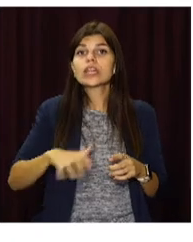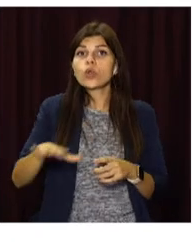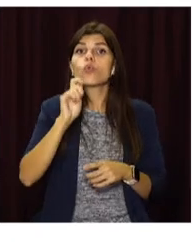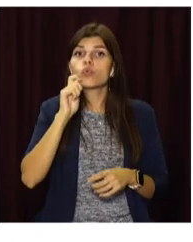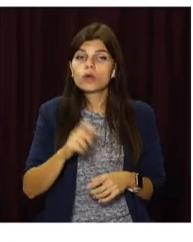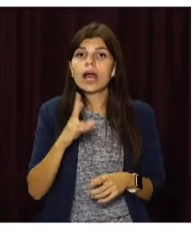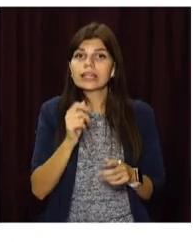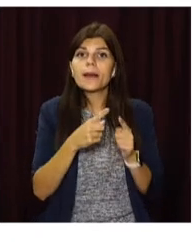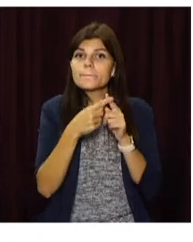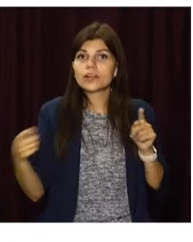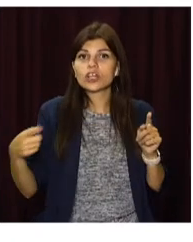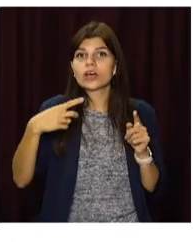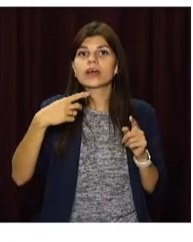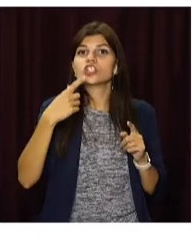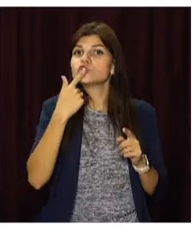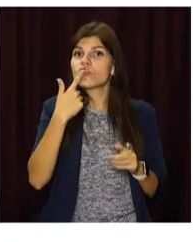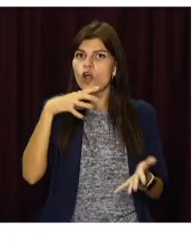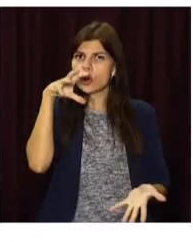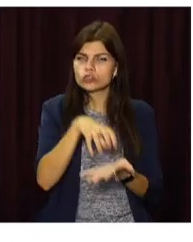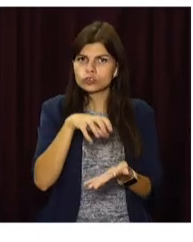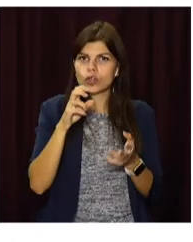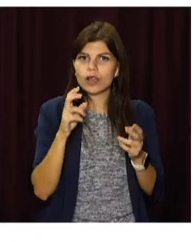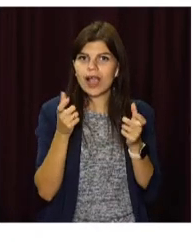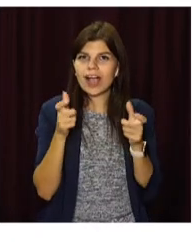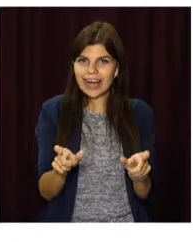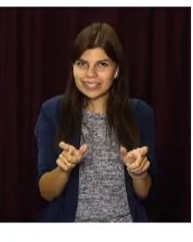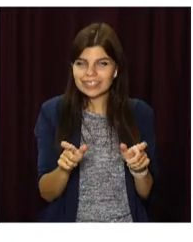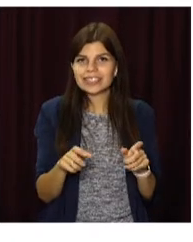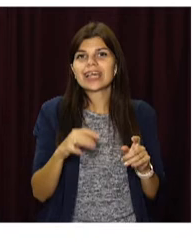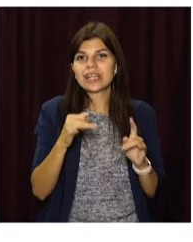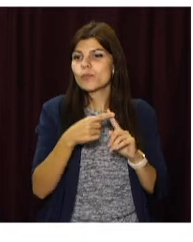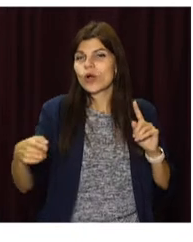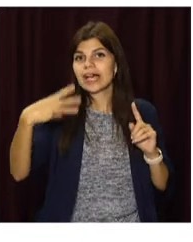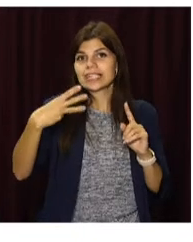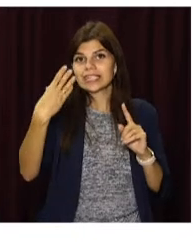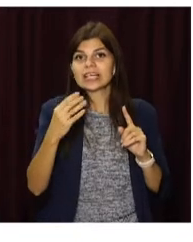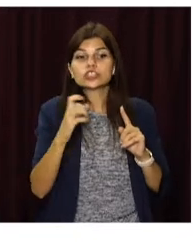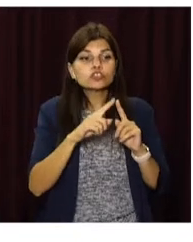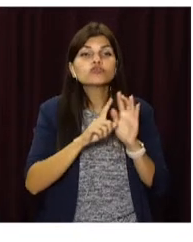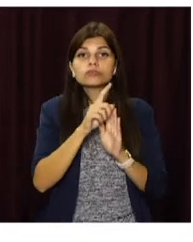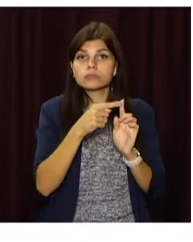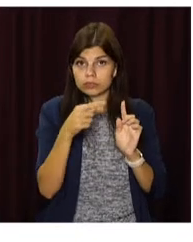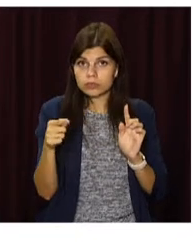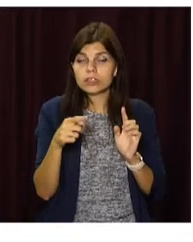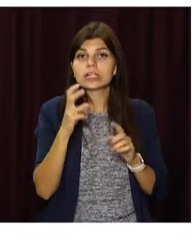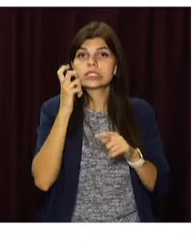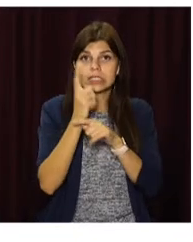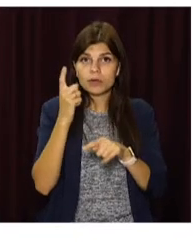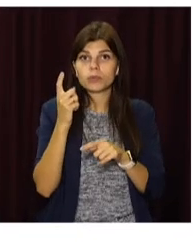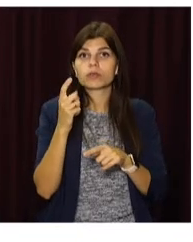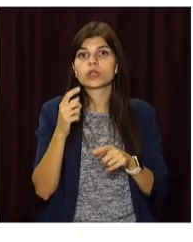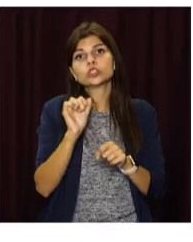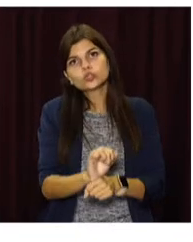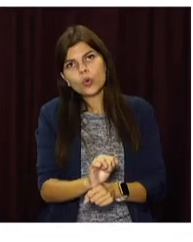України на період дії червоного рівня епідемічної небезпеки та протягом 30 днів з дня його скасування забороняється припинення